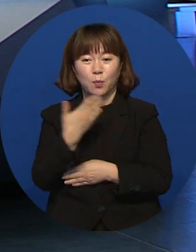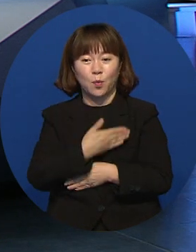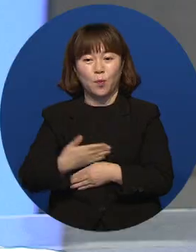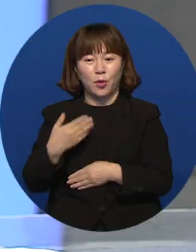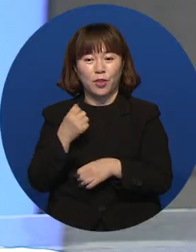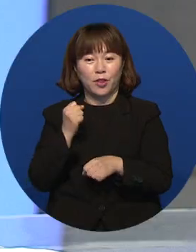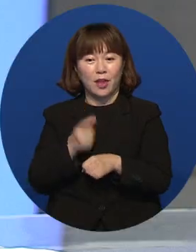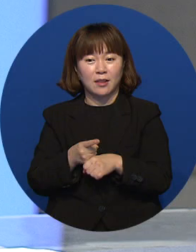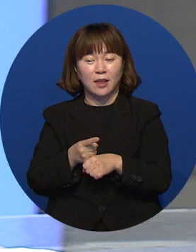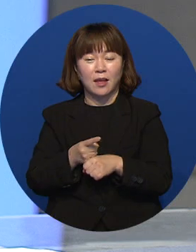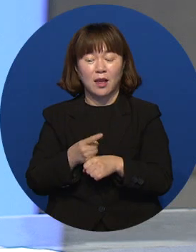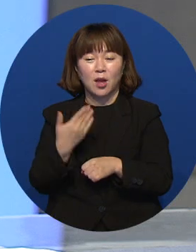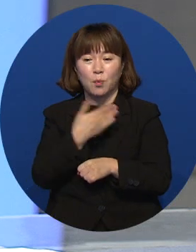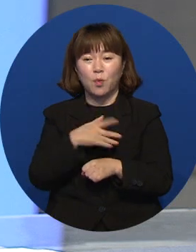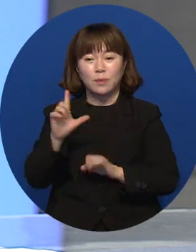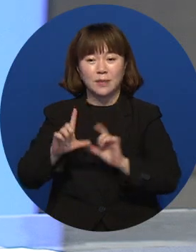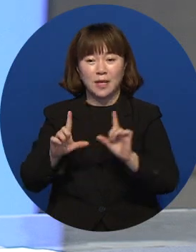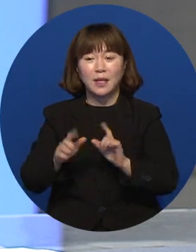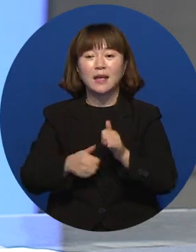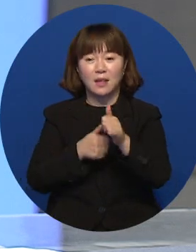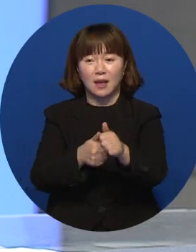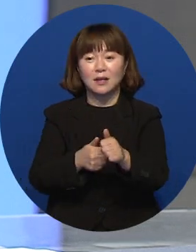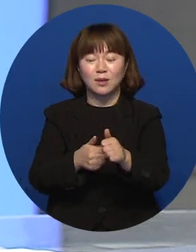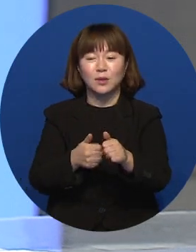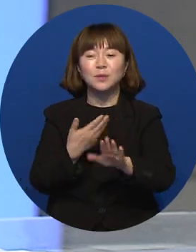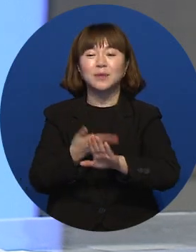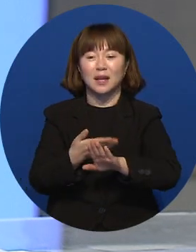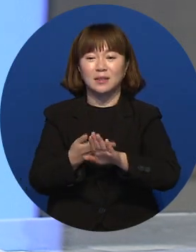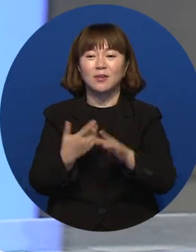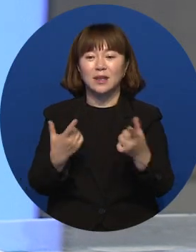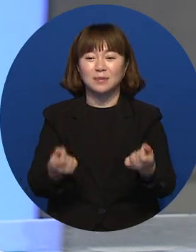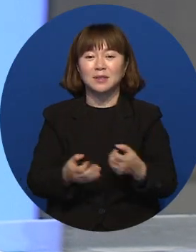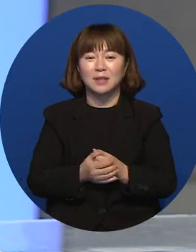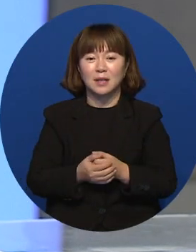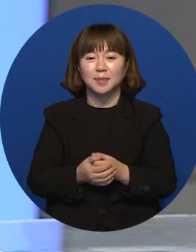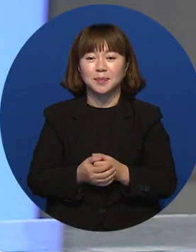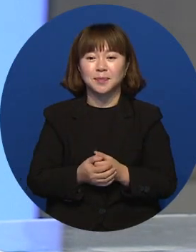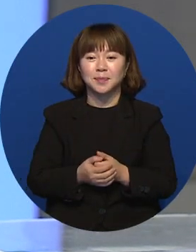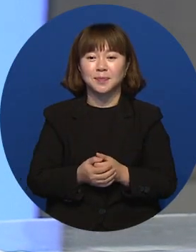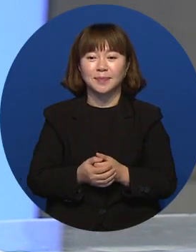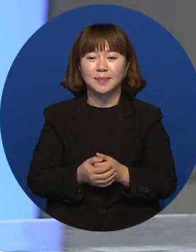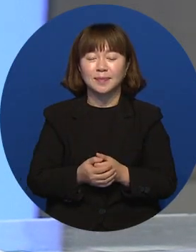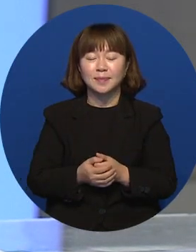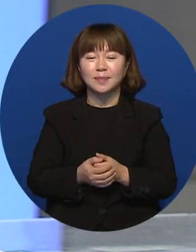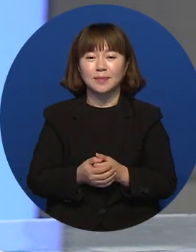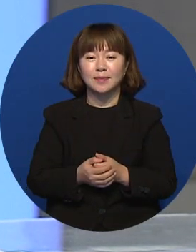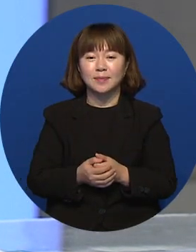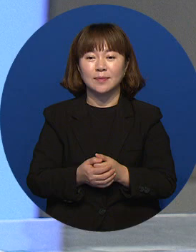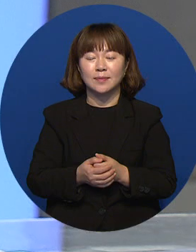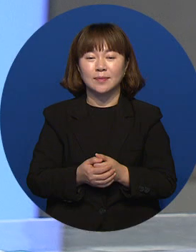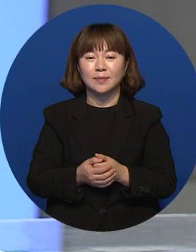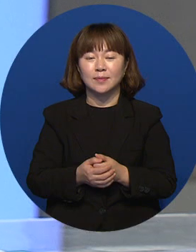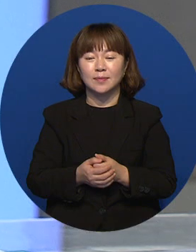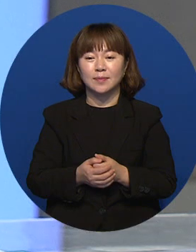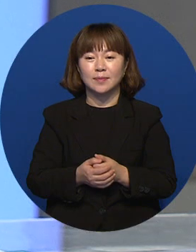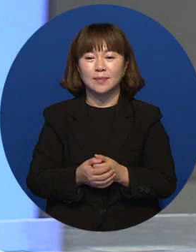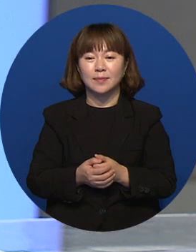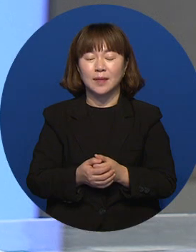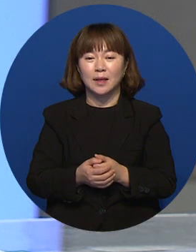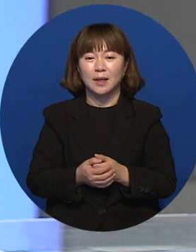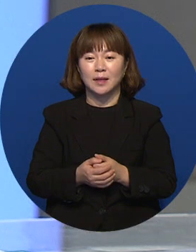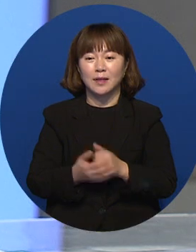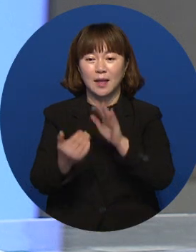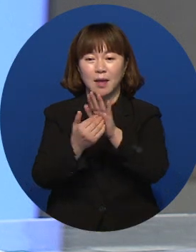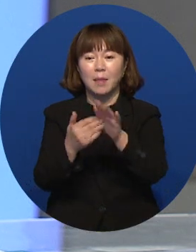상태에 따라 틀린 것 같고요 어 제가 생각하기에는 일단은 백신 이라는 것은